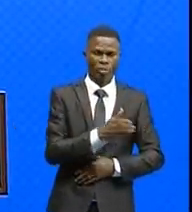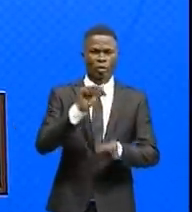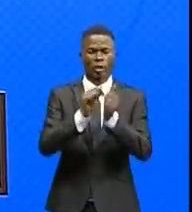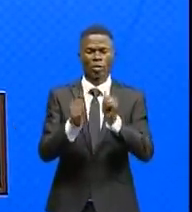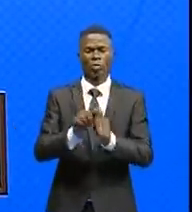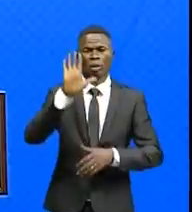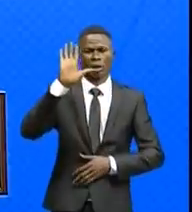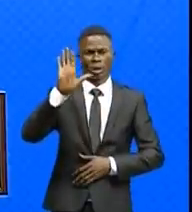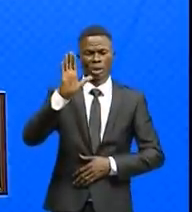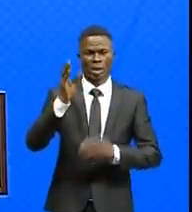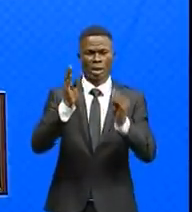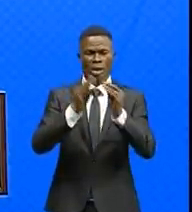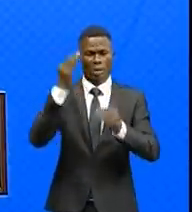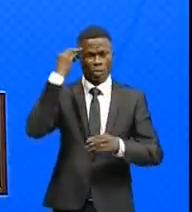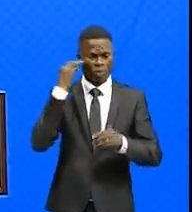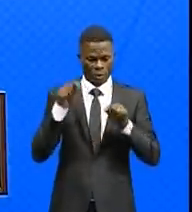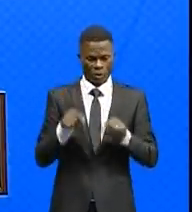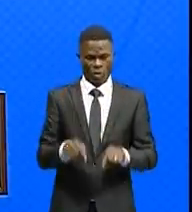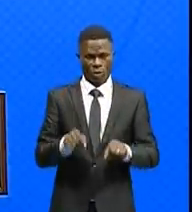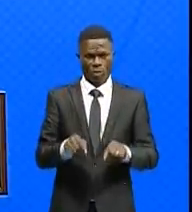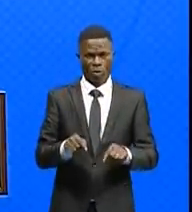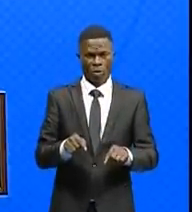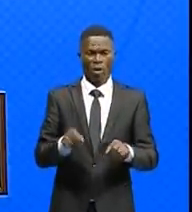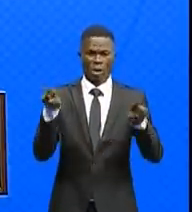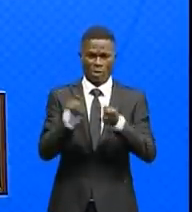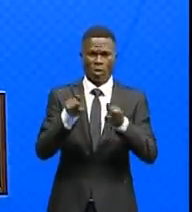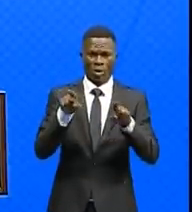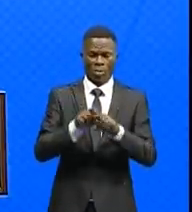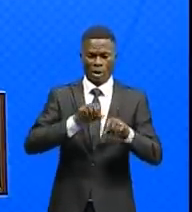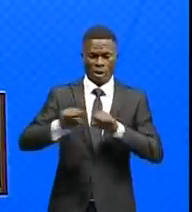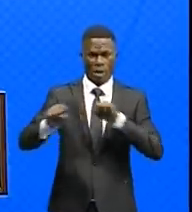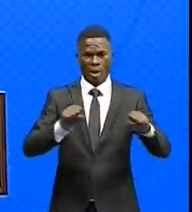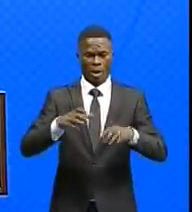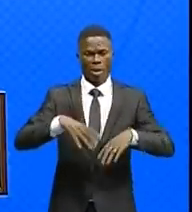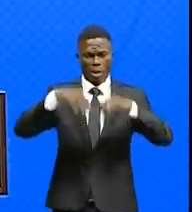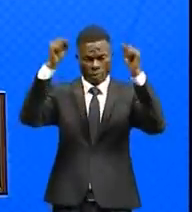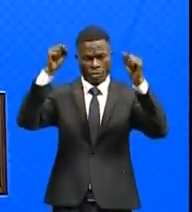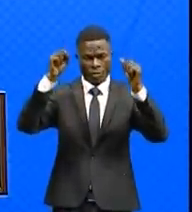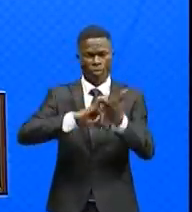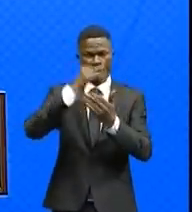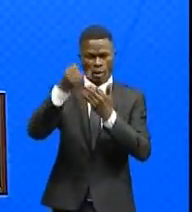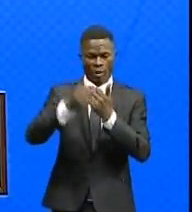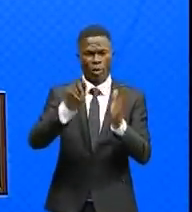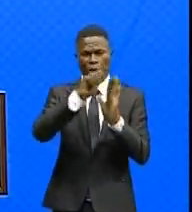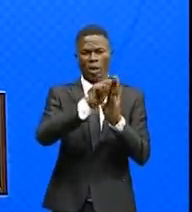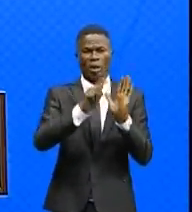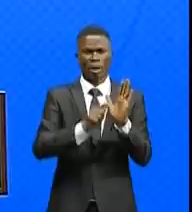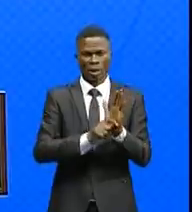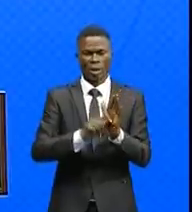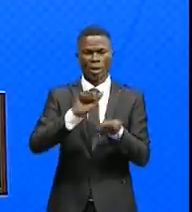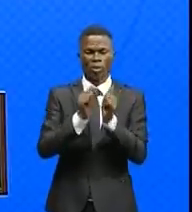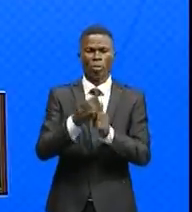Chapitre 5 du Conseil de ministres de ce jour, relatif à l'examen et à l'adoption des projets de texte.